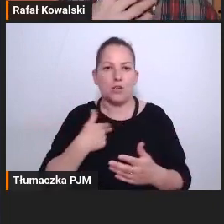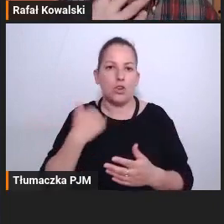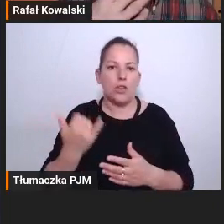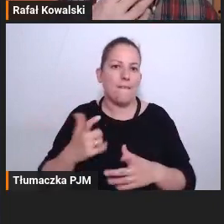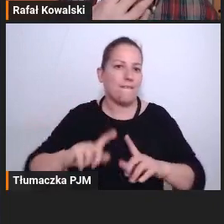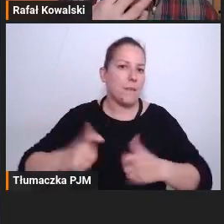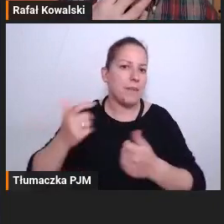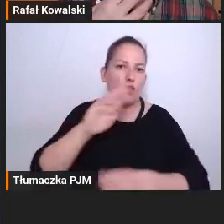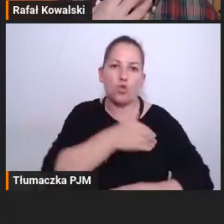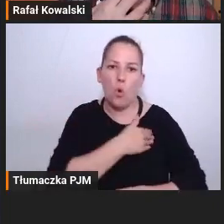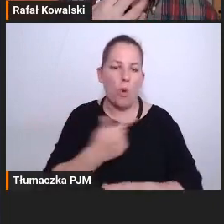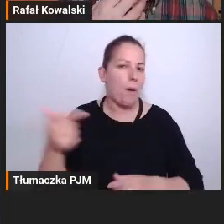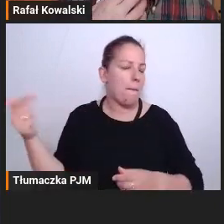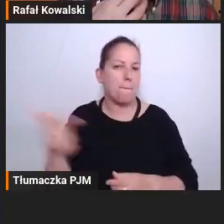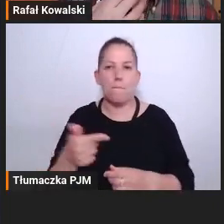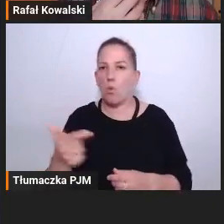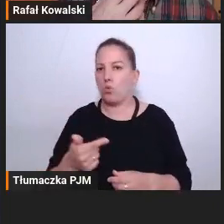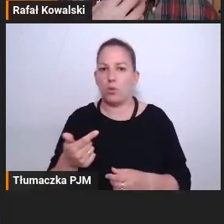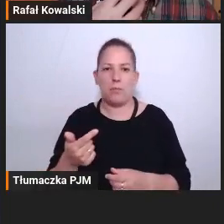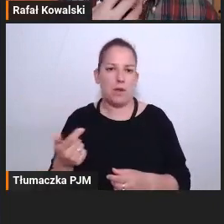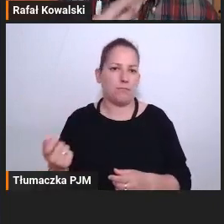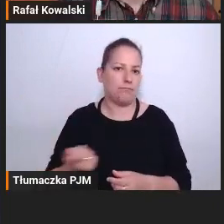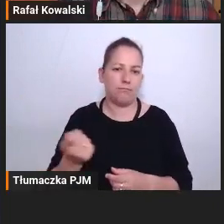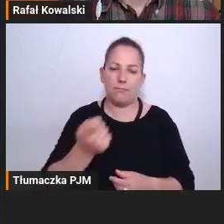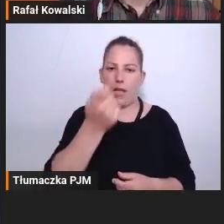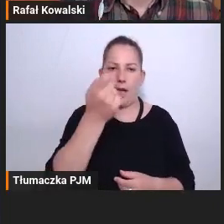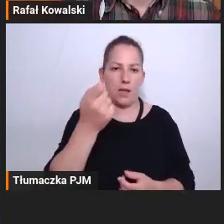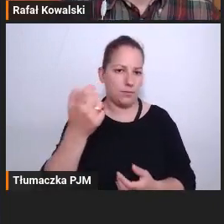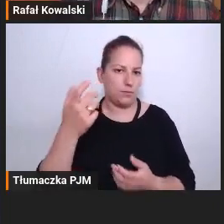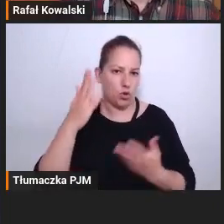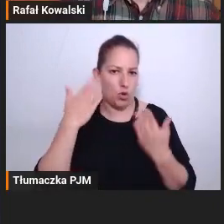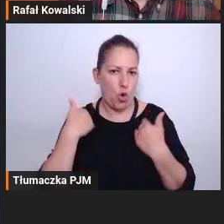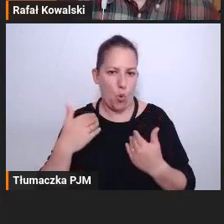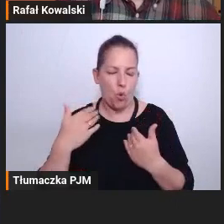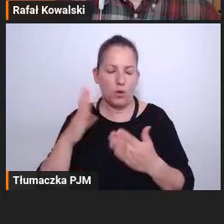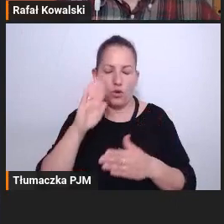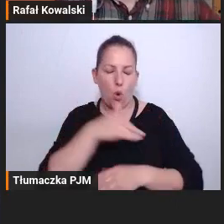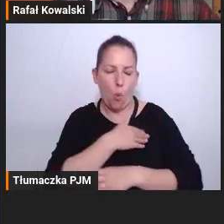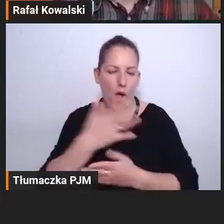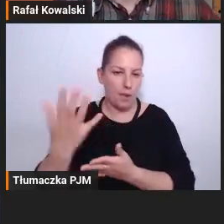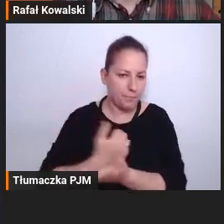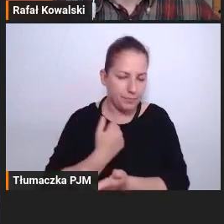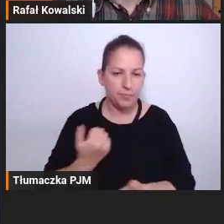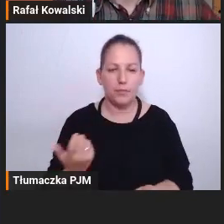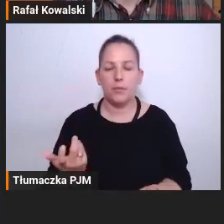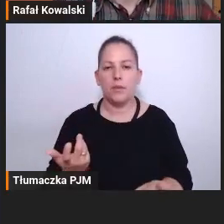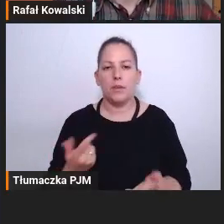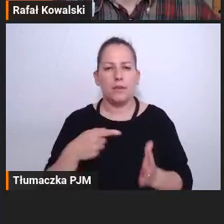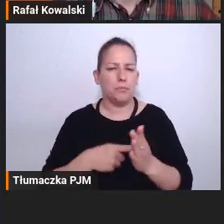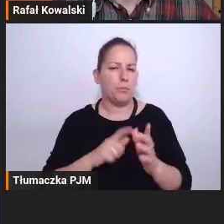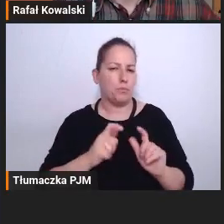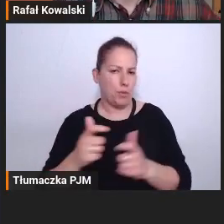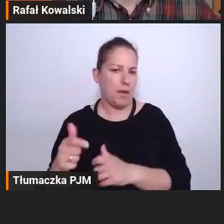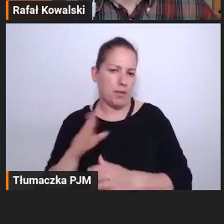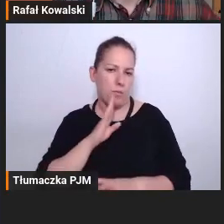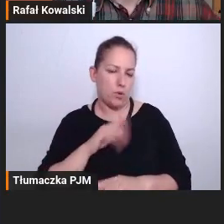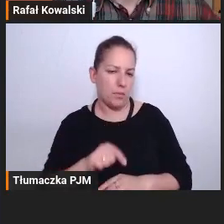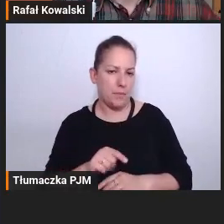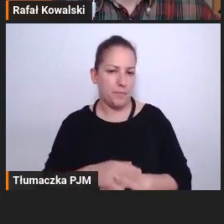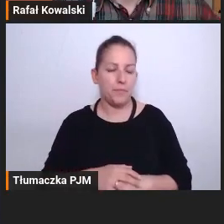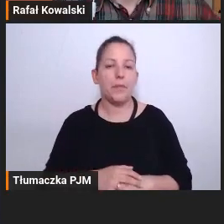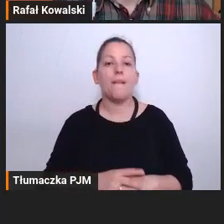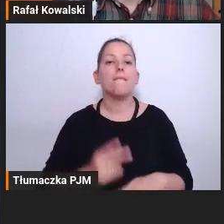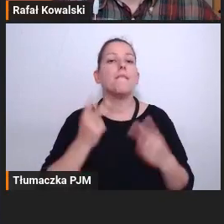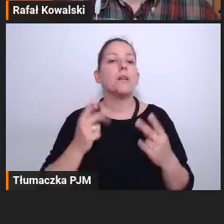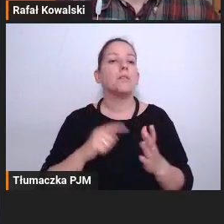wypadek w szkole i musimy jak najszybciej w tej szkole się pojawić, tak? Więc to będą takie przypadki. Tutaj ważne